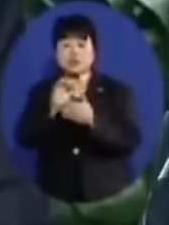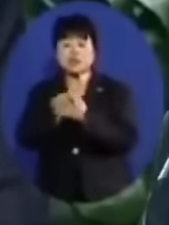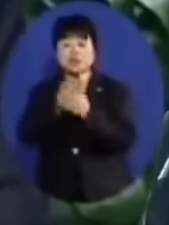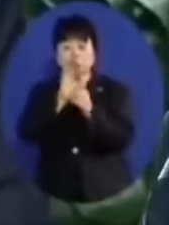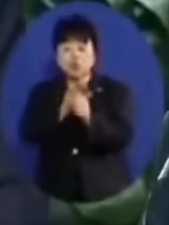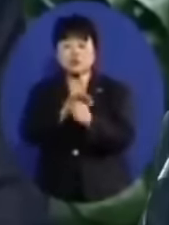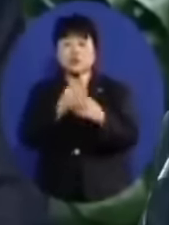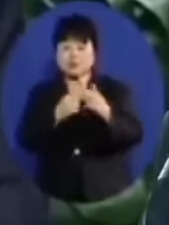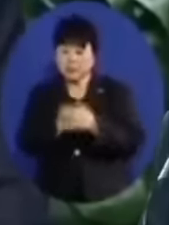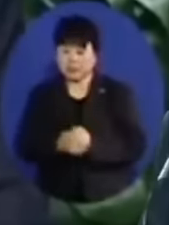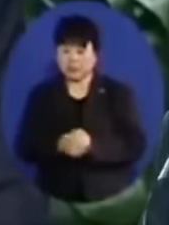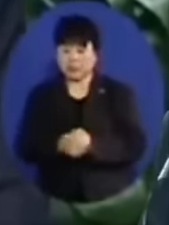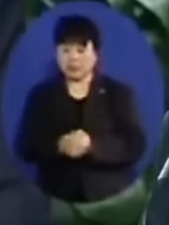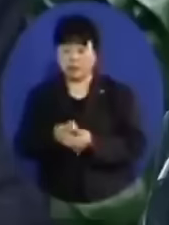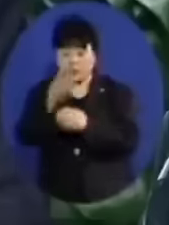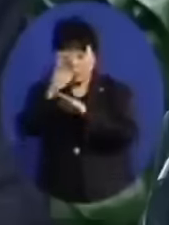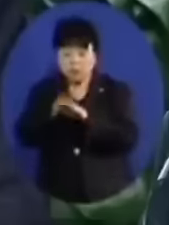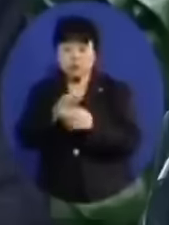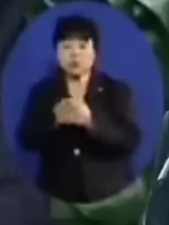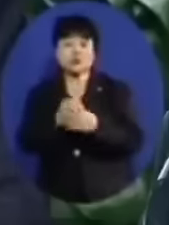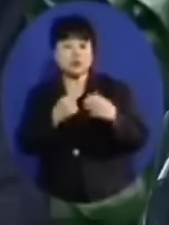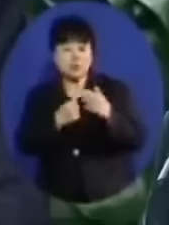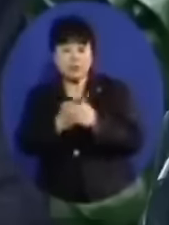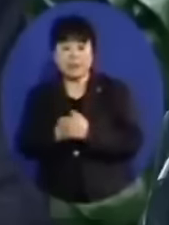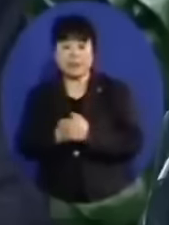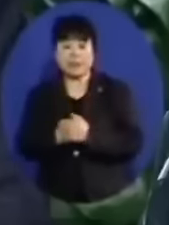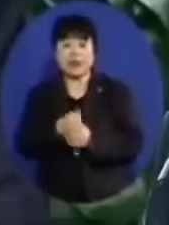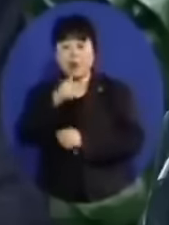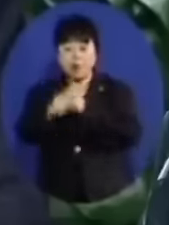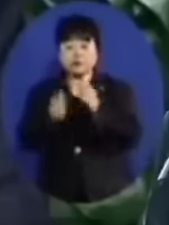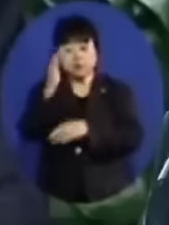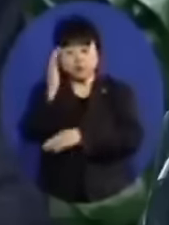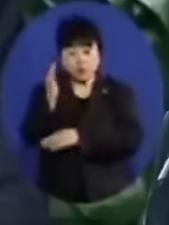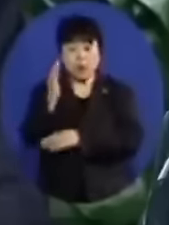해주셨습니다. 그 성도들의 기도 덕분에 50년